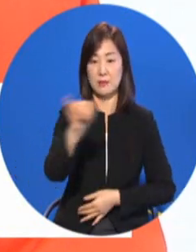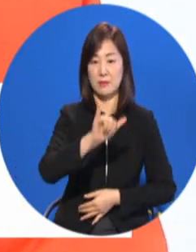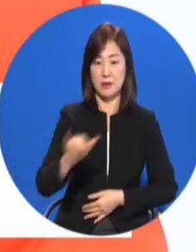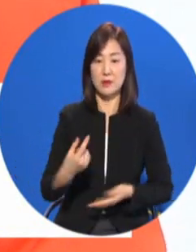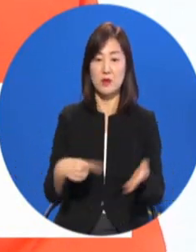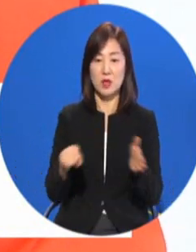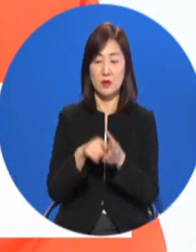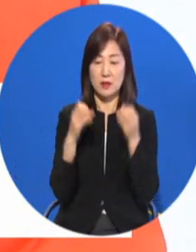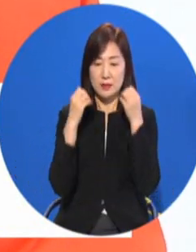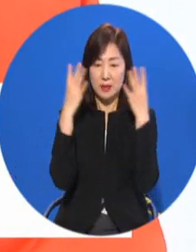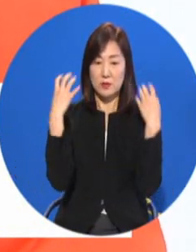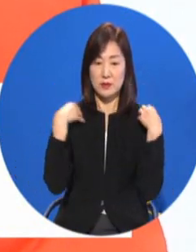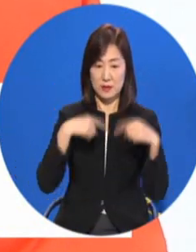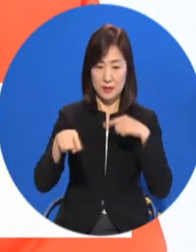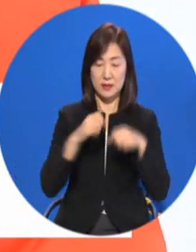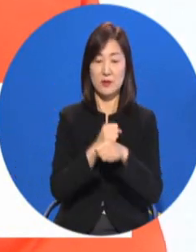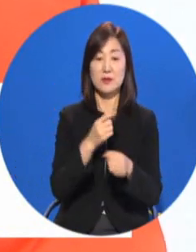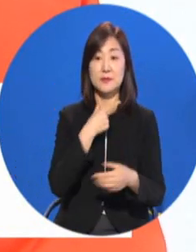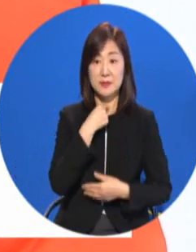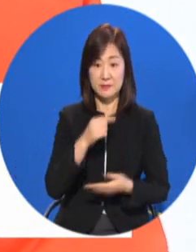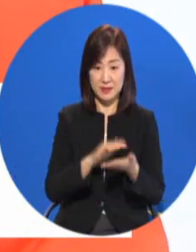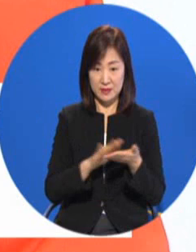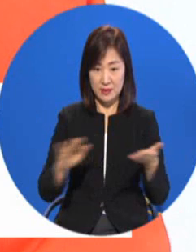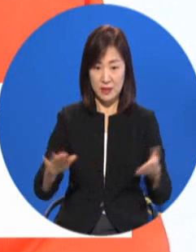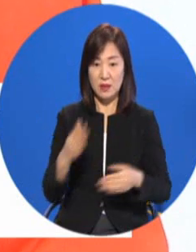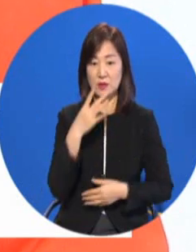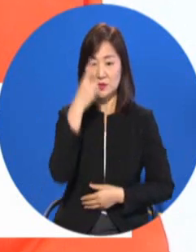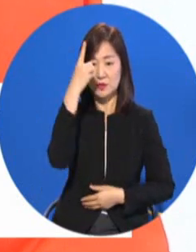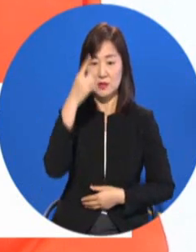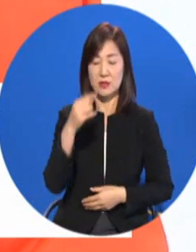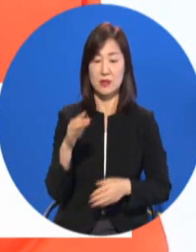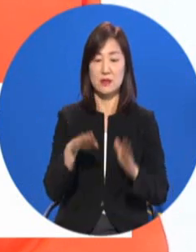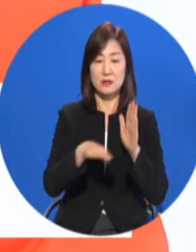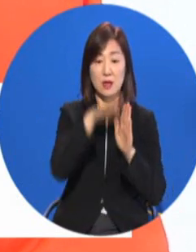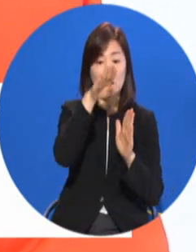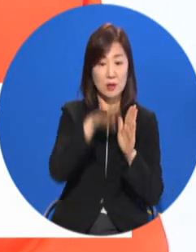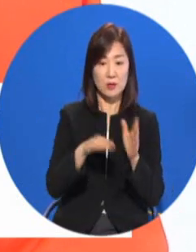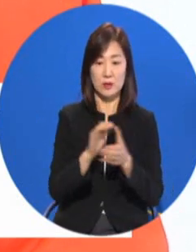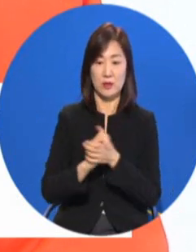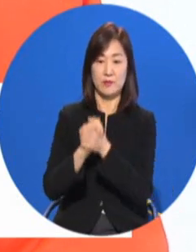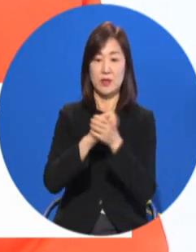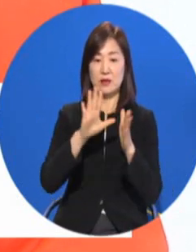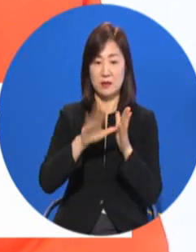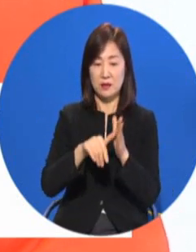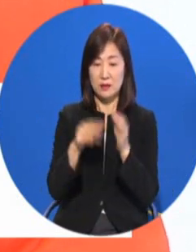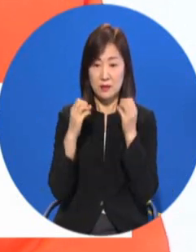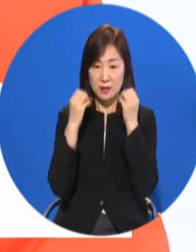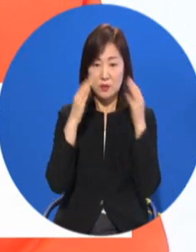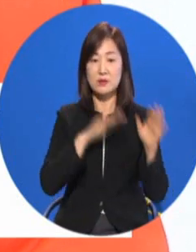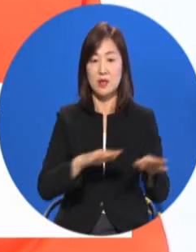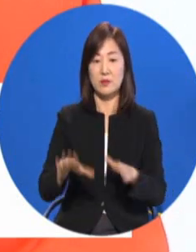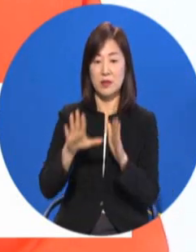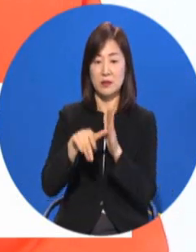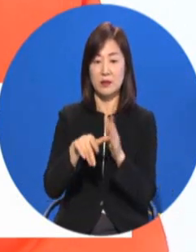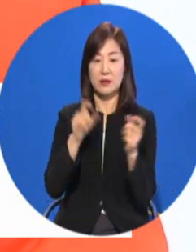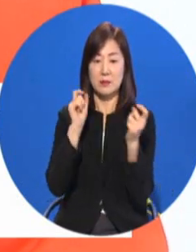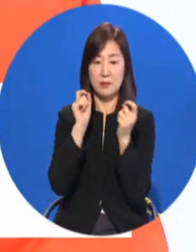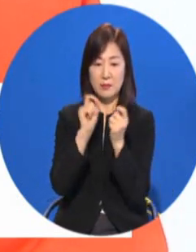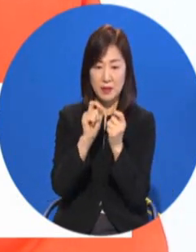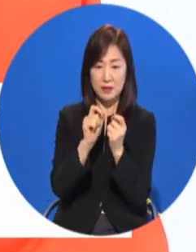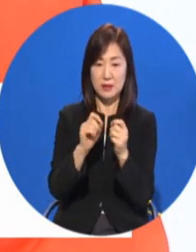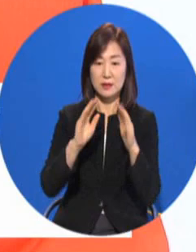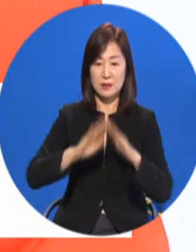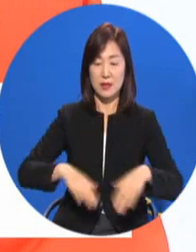새로운 정치를 하고 싶습니다 우리 순천의 는 이제 남북 협력 시대의 새로운 남이 한 시대가 도래